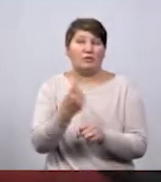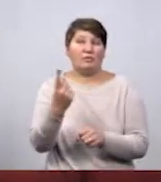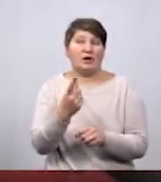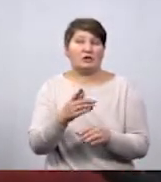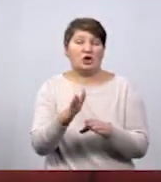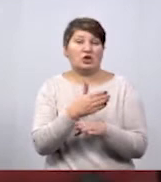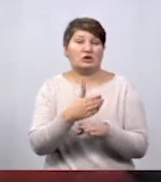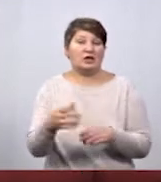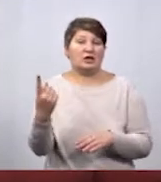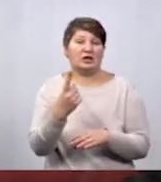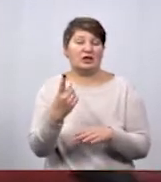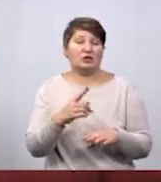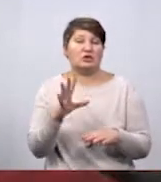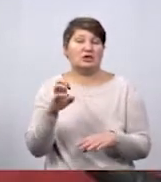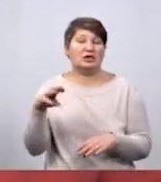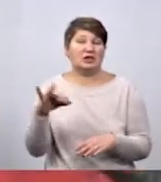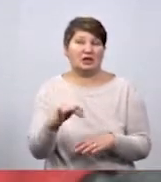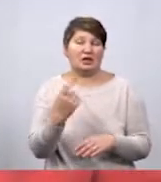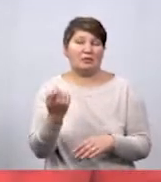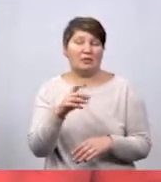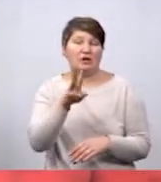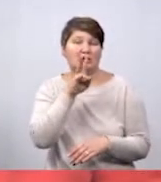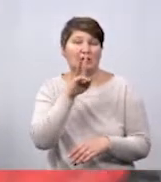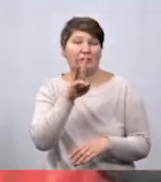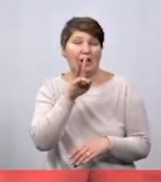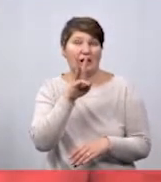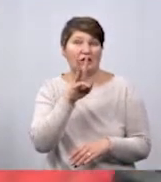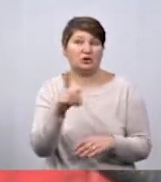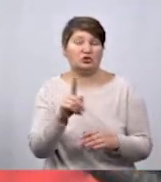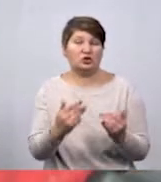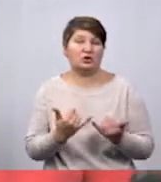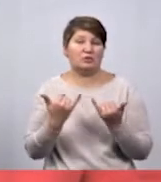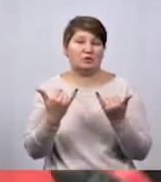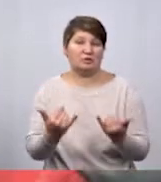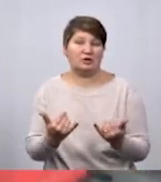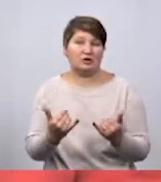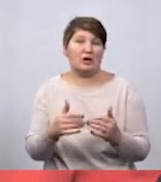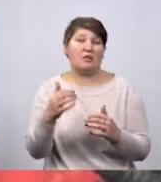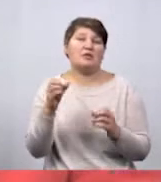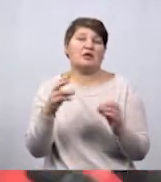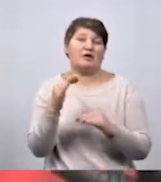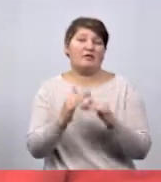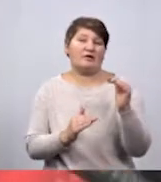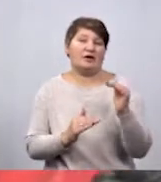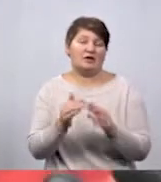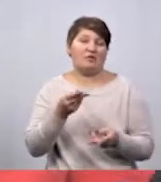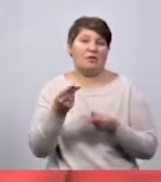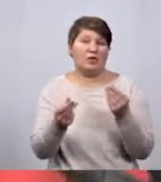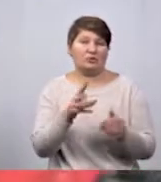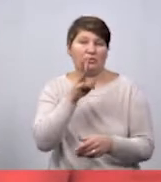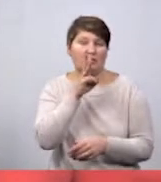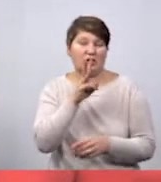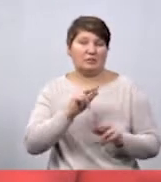єдиної тарифної сітки на рівні мінімальної заробітної плати, що забезпечить міжкваліфікаційну диференціацію в оплаті праці